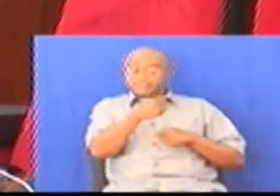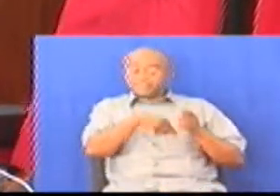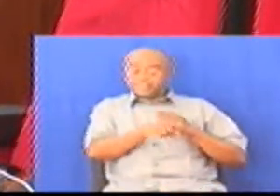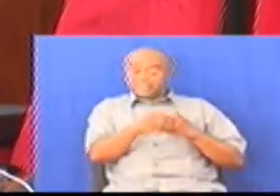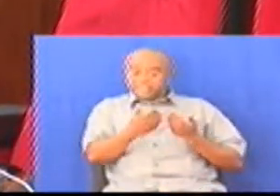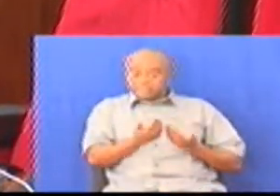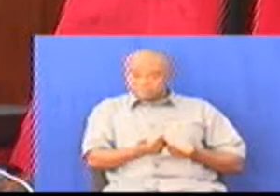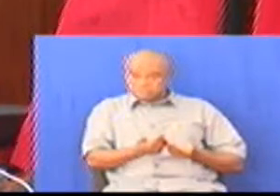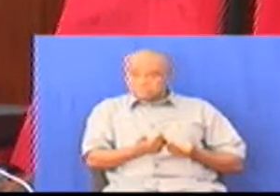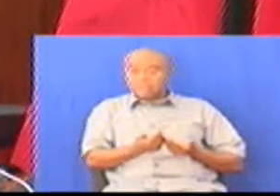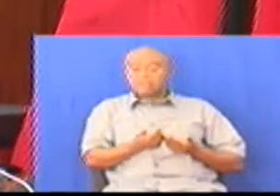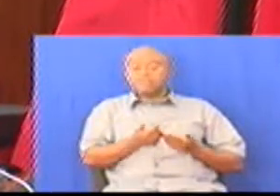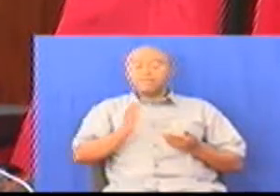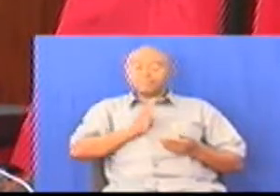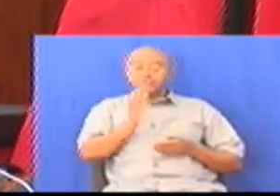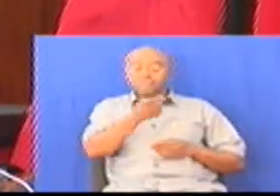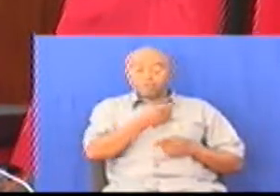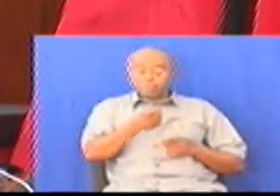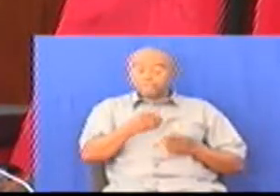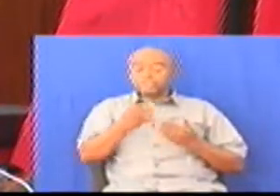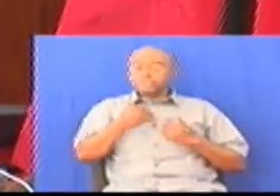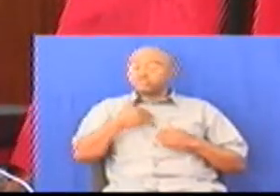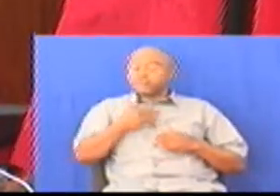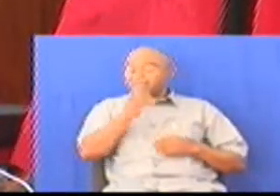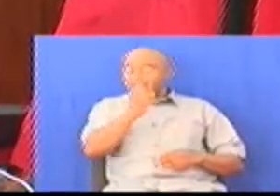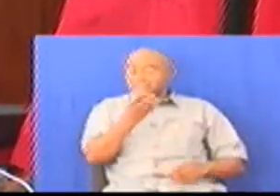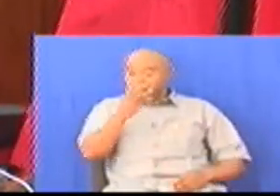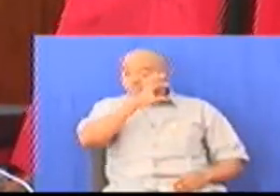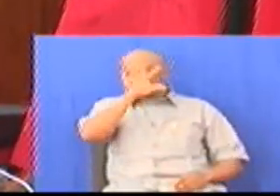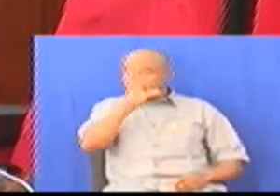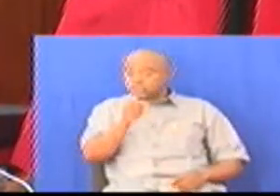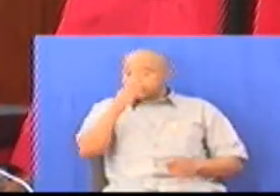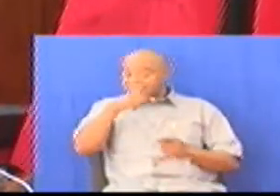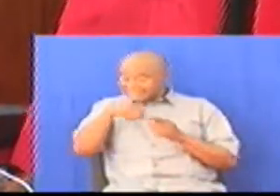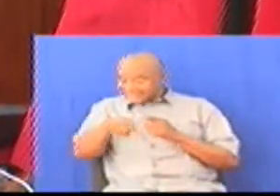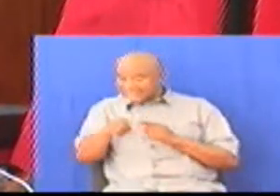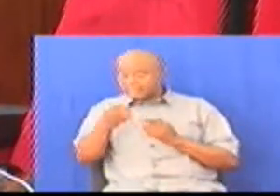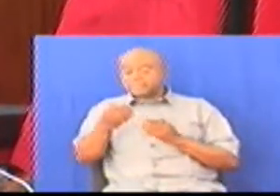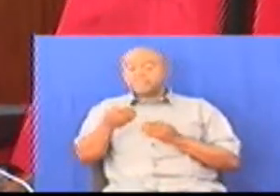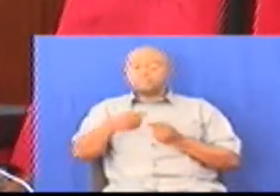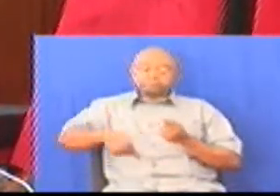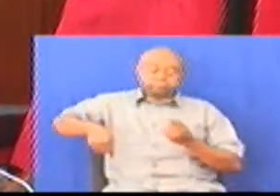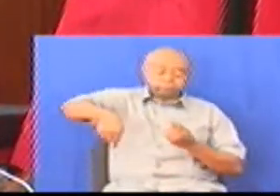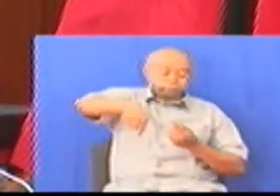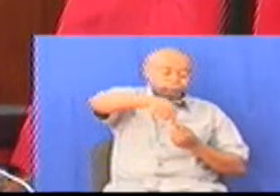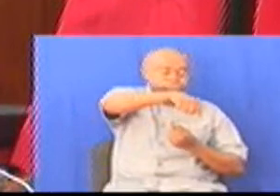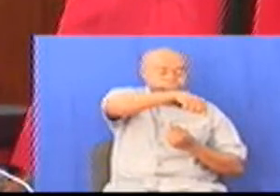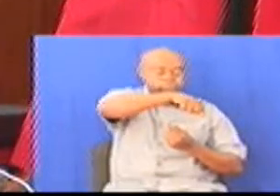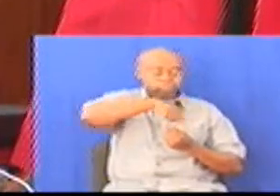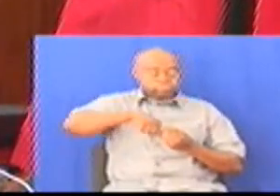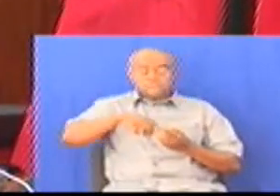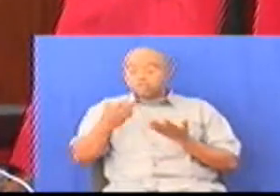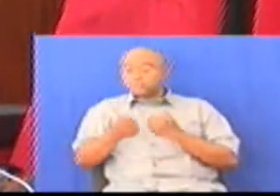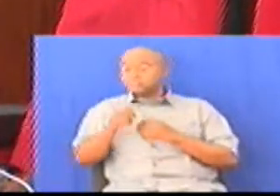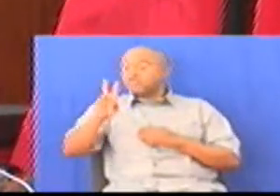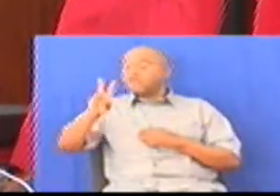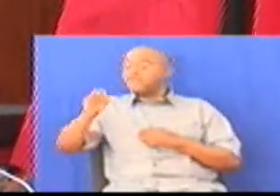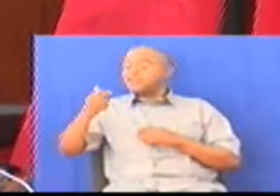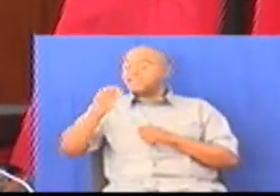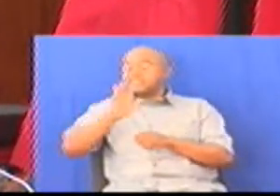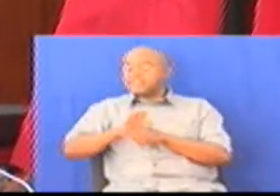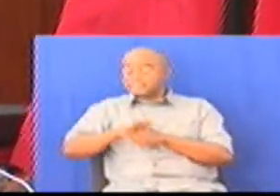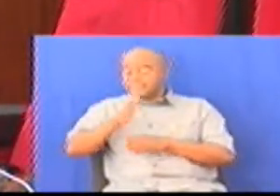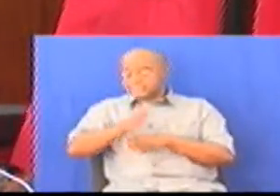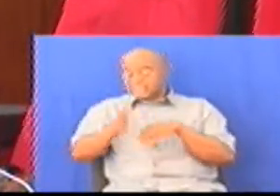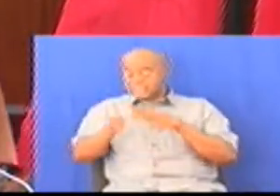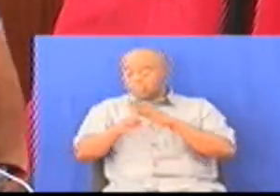loans board. Tulikuwa tunaomba asilimia zote 4 irudi sasa iende kwenye vocational training, kwa sababu VETA nyingi sasa zinajengwa. Naunga mkono hoja